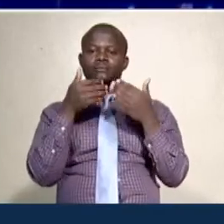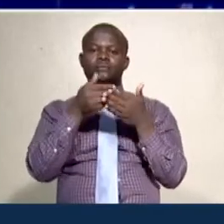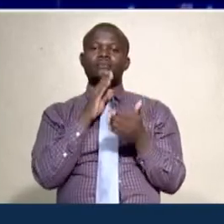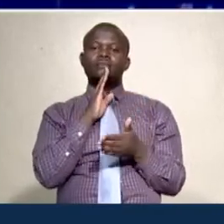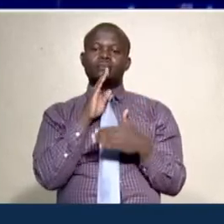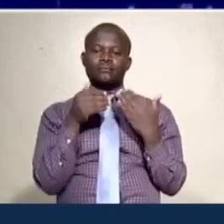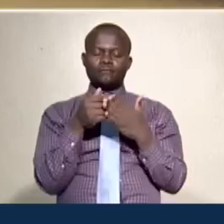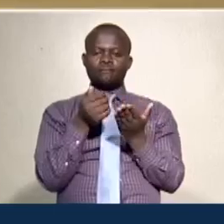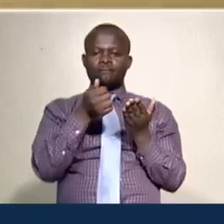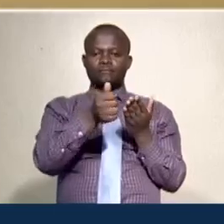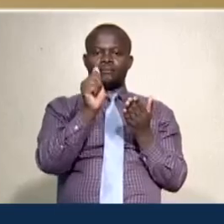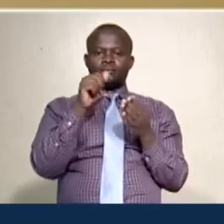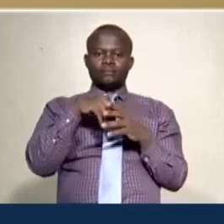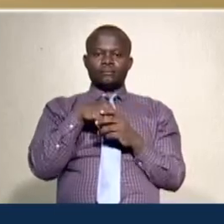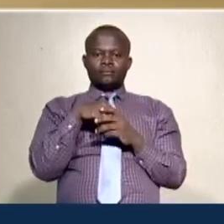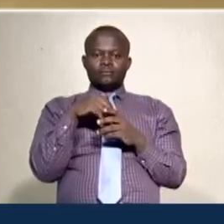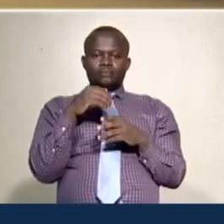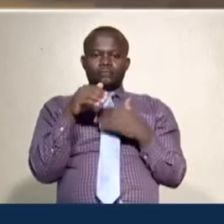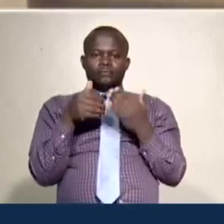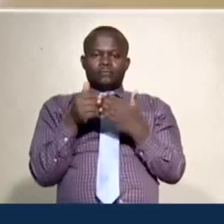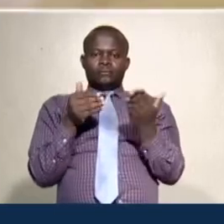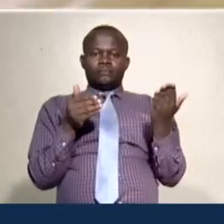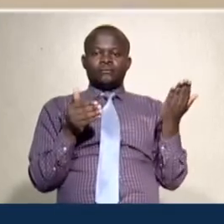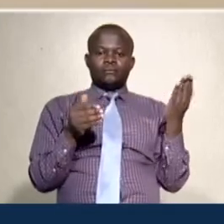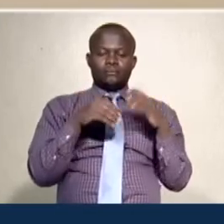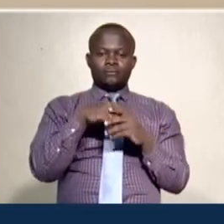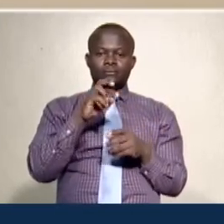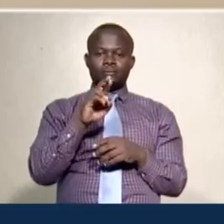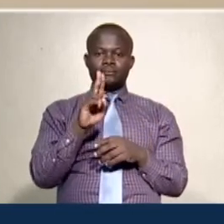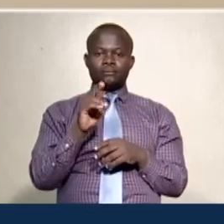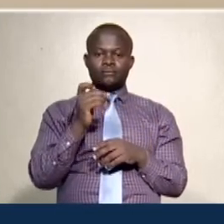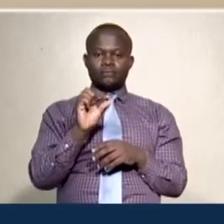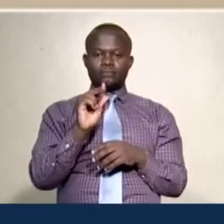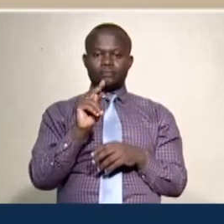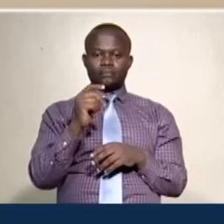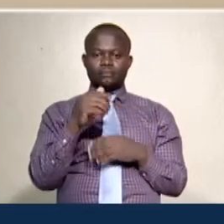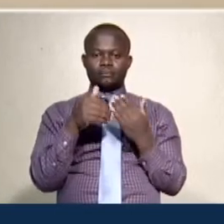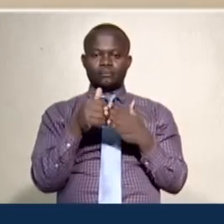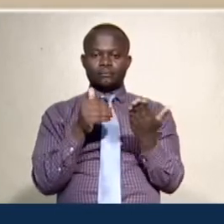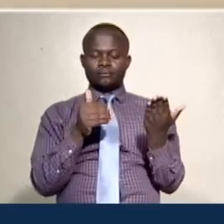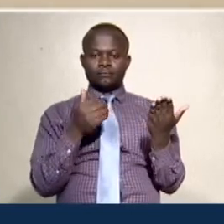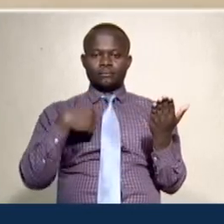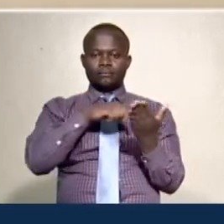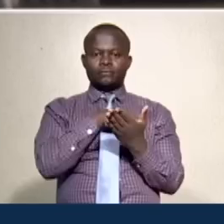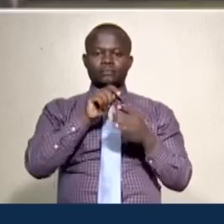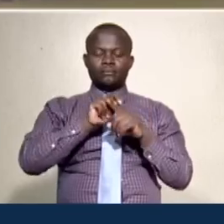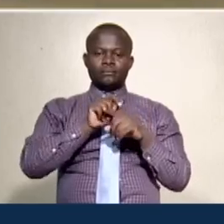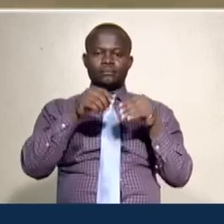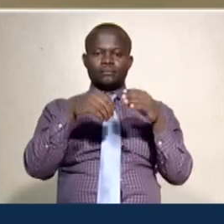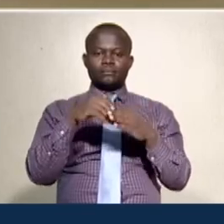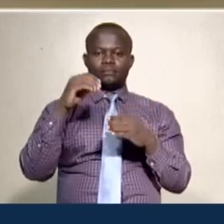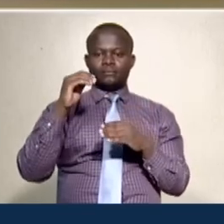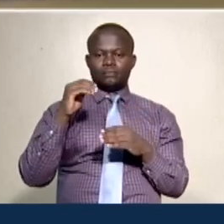iki cyumweru akaba ari bwo muri Cercle Sportif mu Rugunga akaba haberaga n'ubundi amahugurwa yatangwaga na